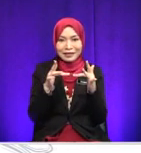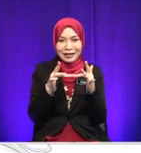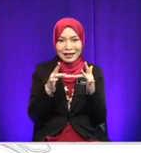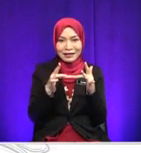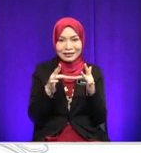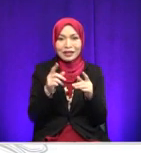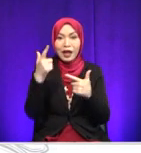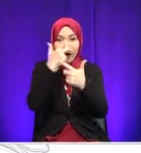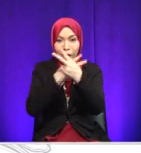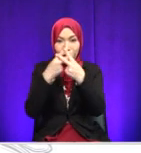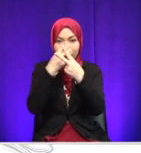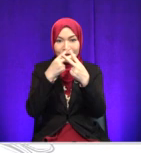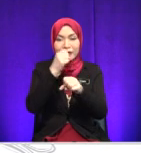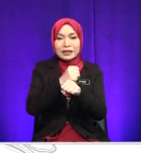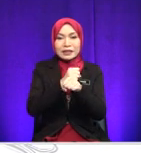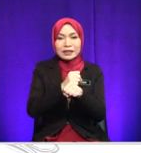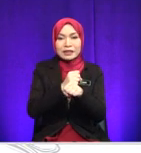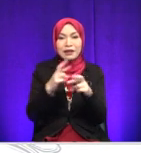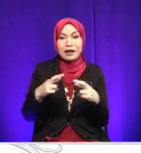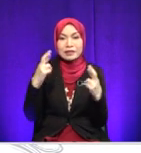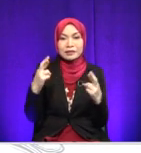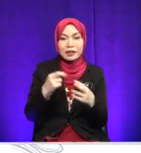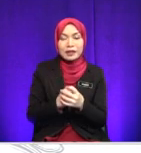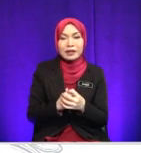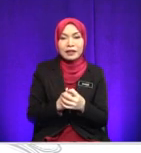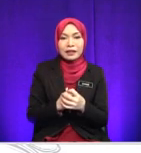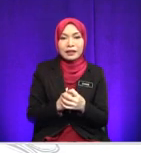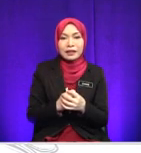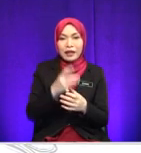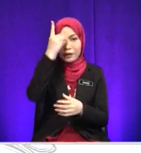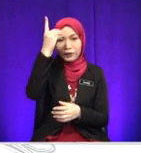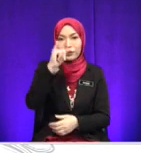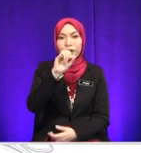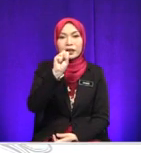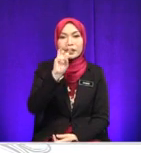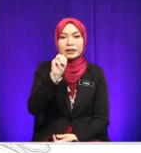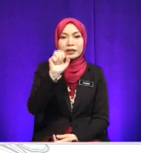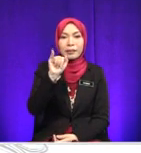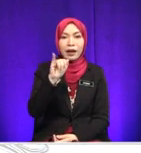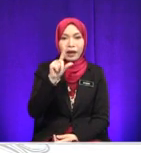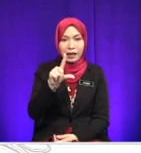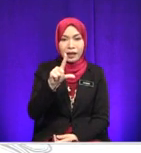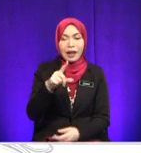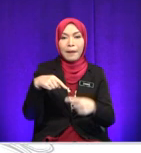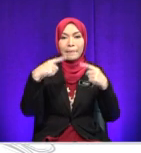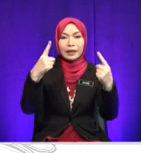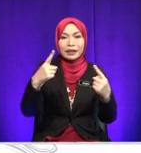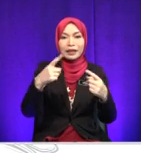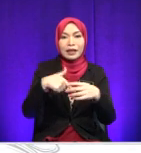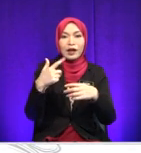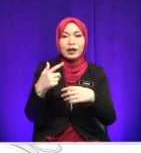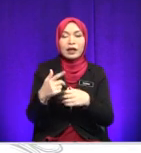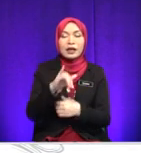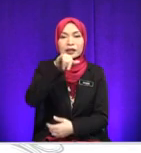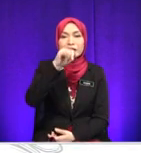rasmi Yang Amat Berhormat Datuk Seri Ismail Sabri Yaakob, Perdana Menteri Malaysia ke Jepun 23 hingga 28 Mei